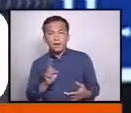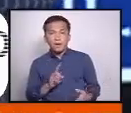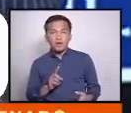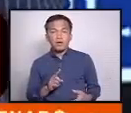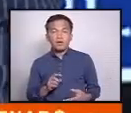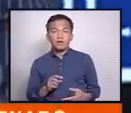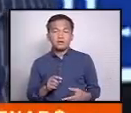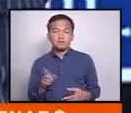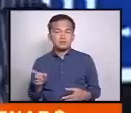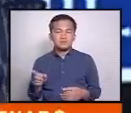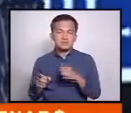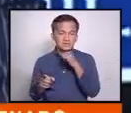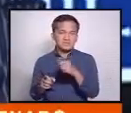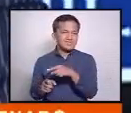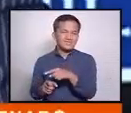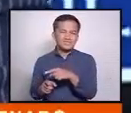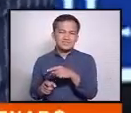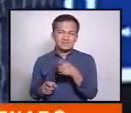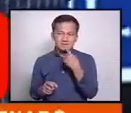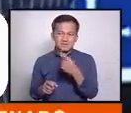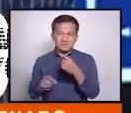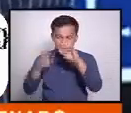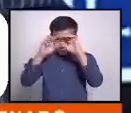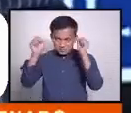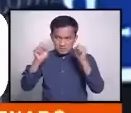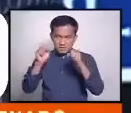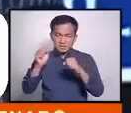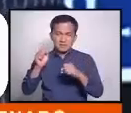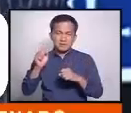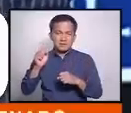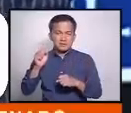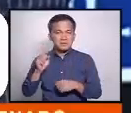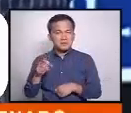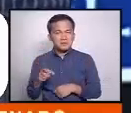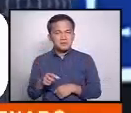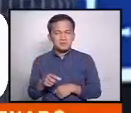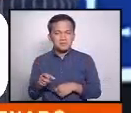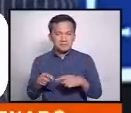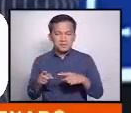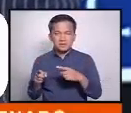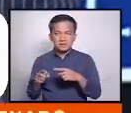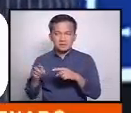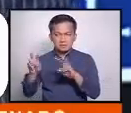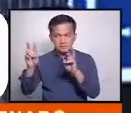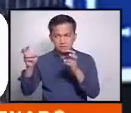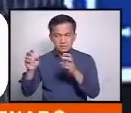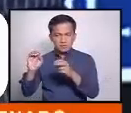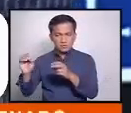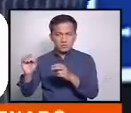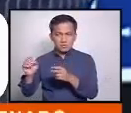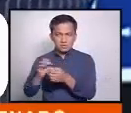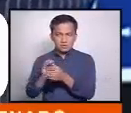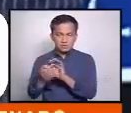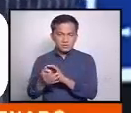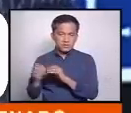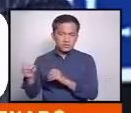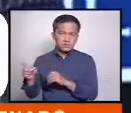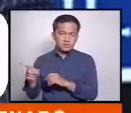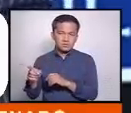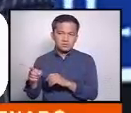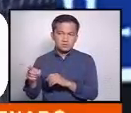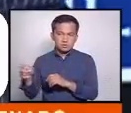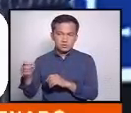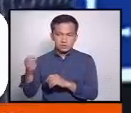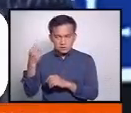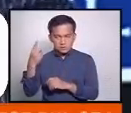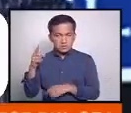yun ang ano eh. Hindi yun ang sinasabi ni Presidente. Oh. But they are entitled to their interpretation eh. Kung yun ang